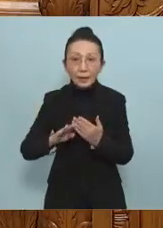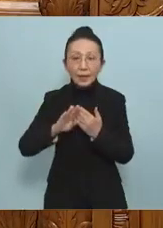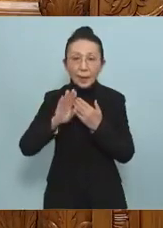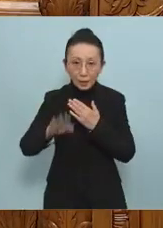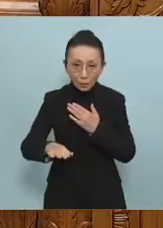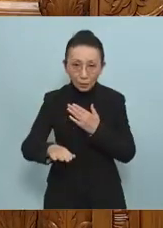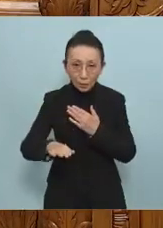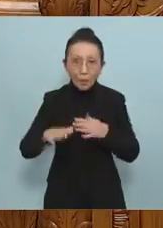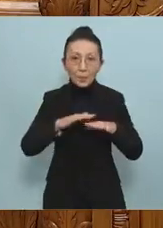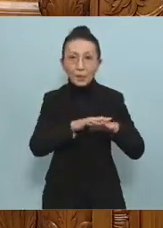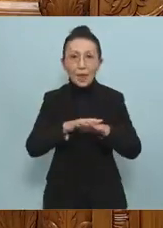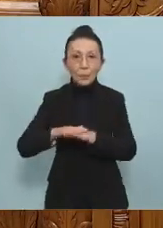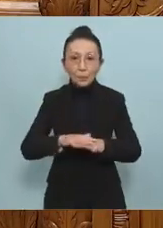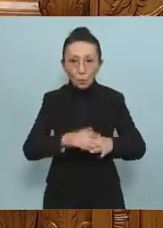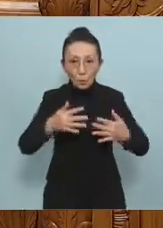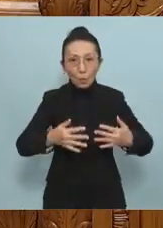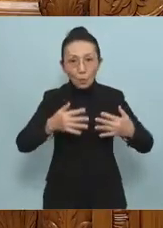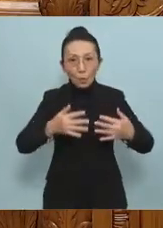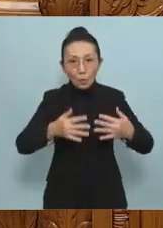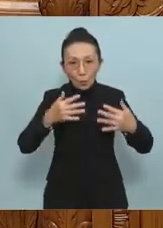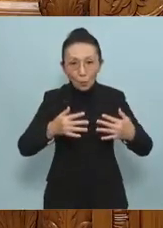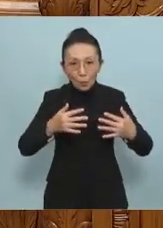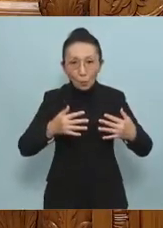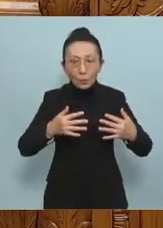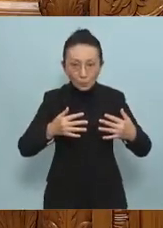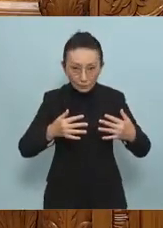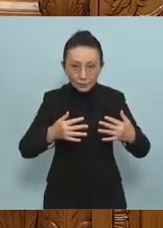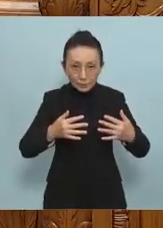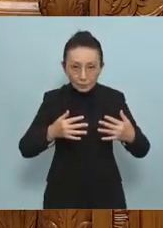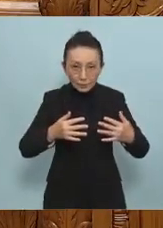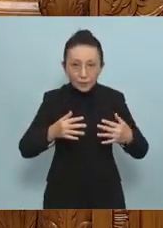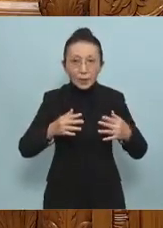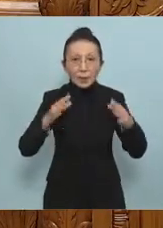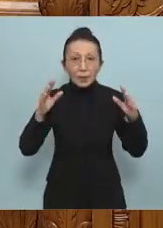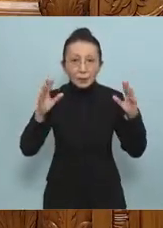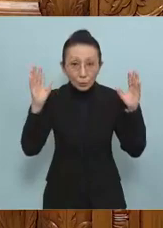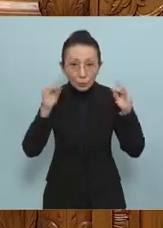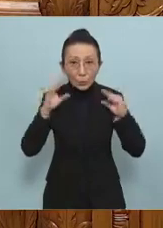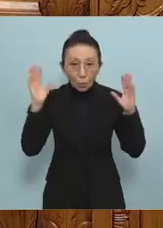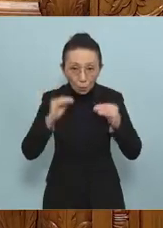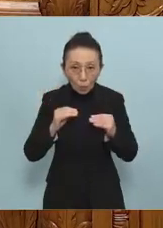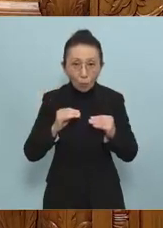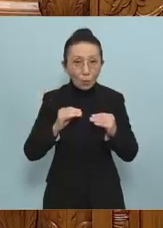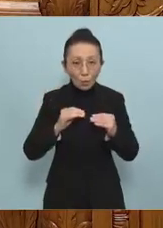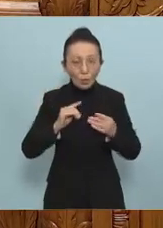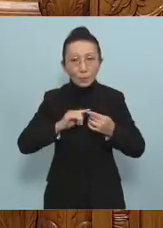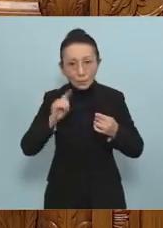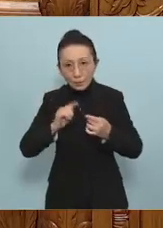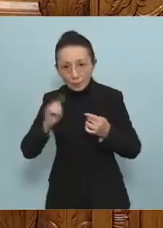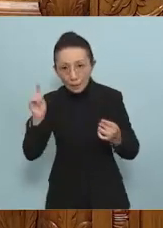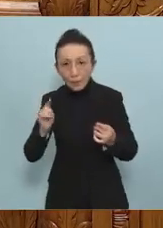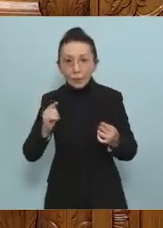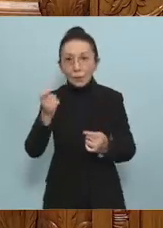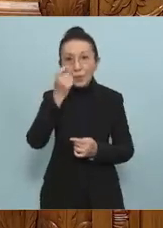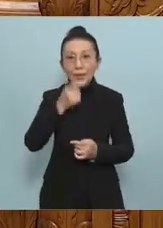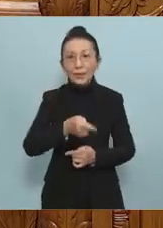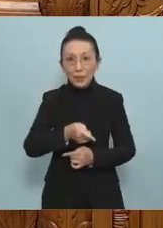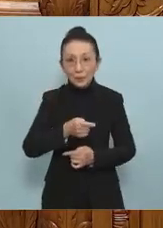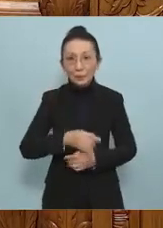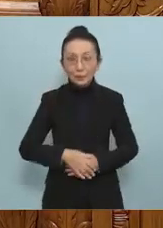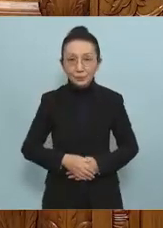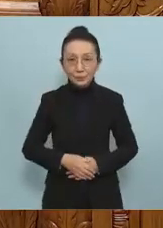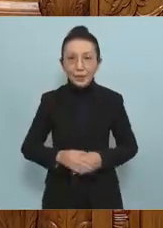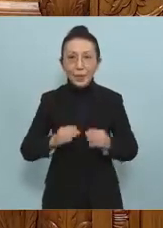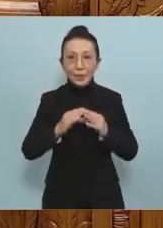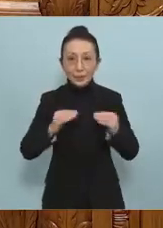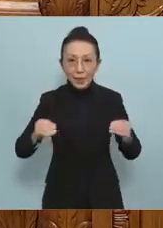力的で歪んだ性の情報に触れている、これが日本の現状ではないでしょうか。性暴力はもちろん、